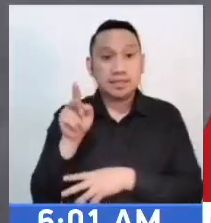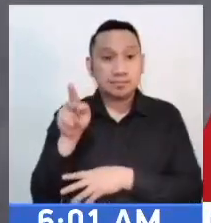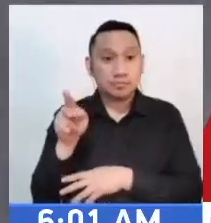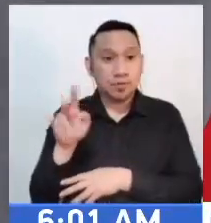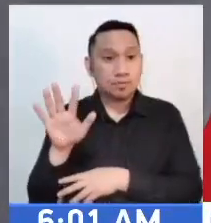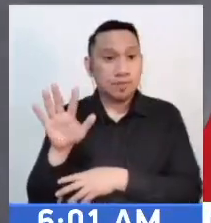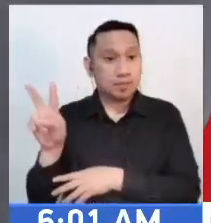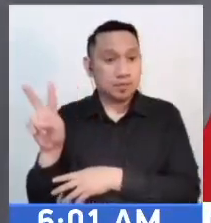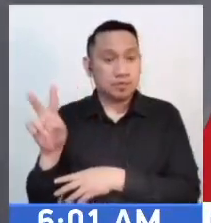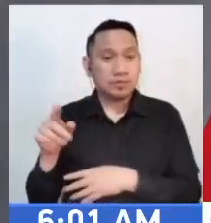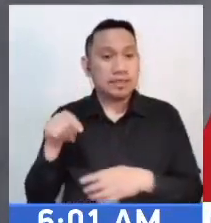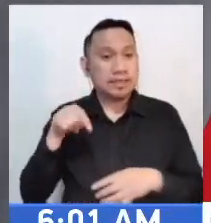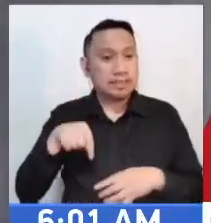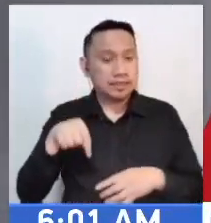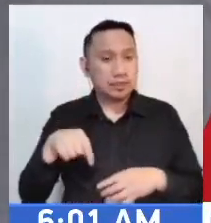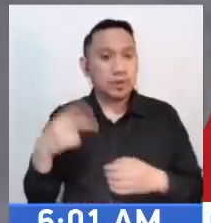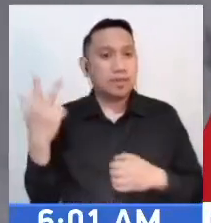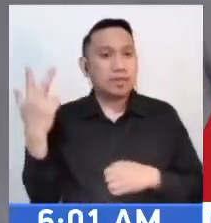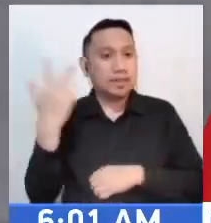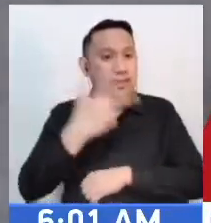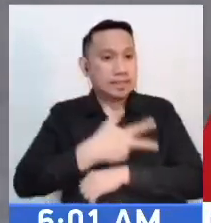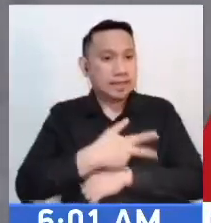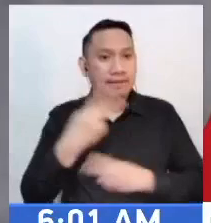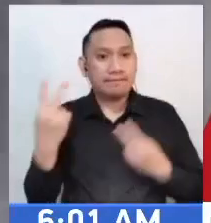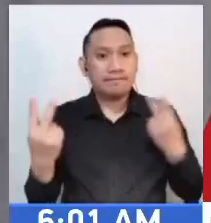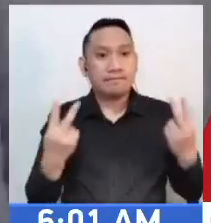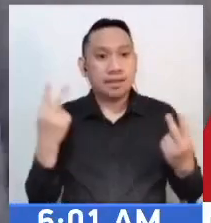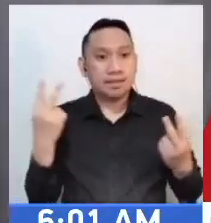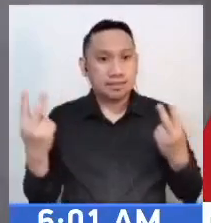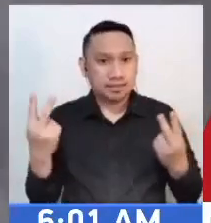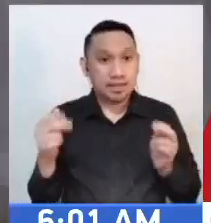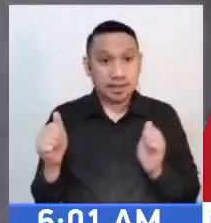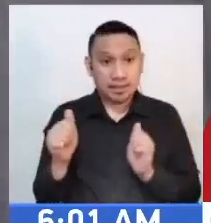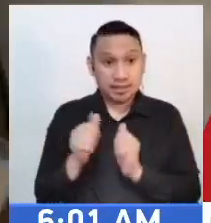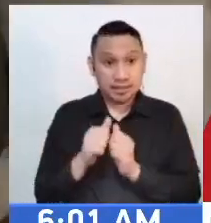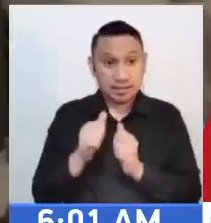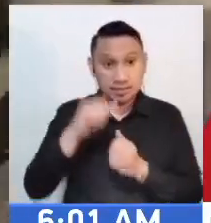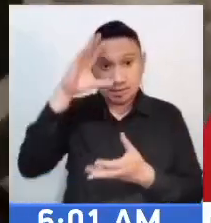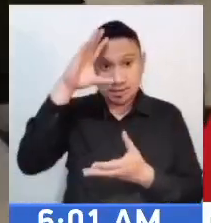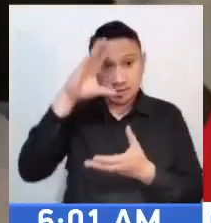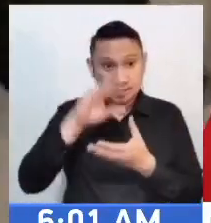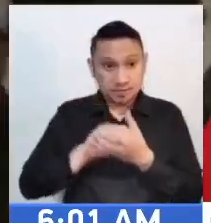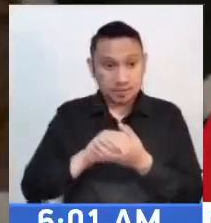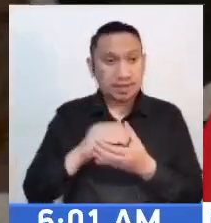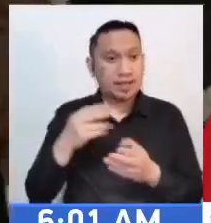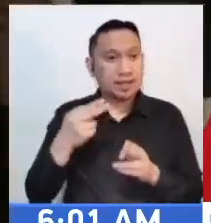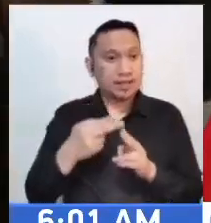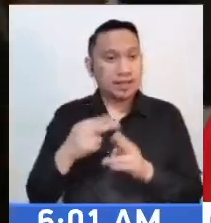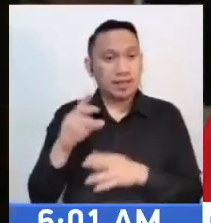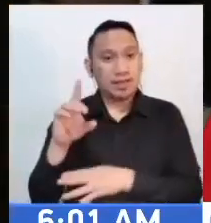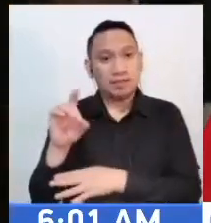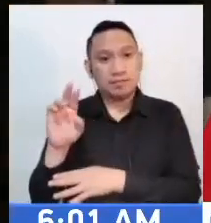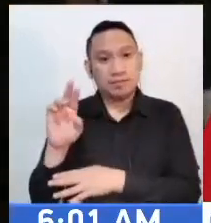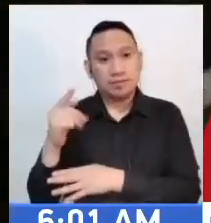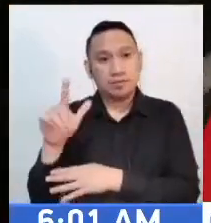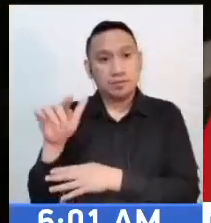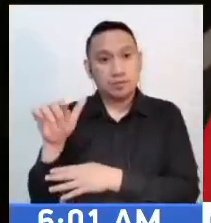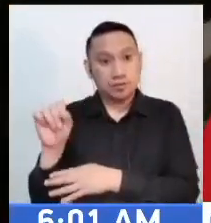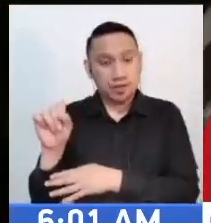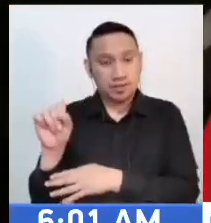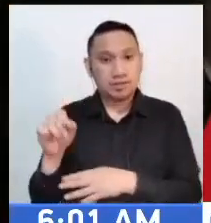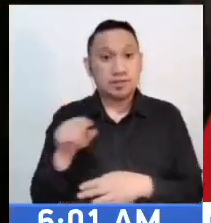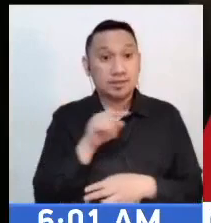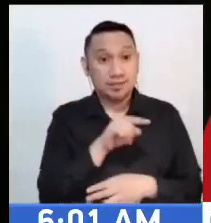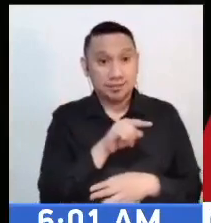3-day visit sa bansa. Kasama ni Harris ang kanyang asawa na si Douglas M. Huff. Sinalubong si Harris ni na U.S. Ambassador to